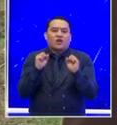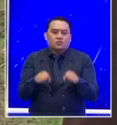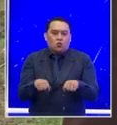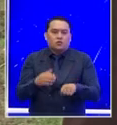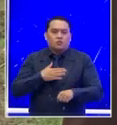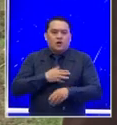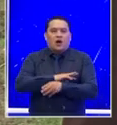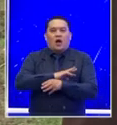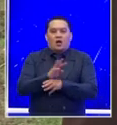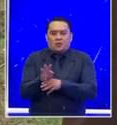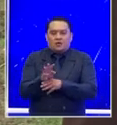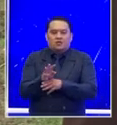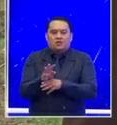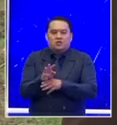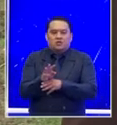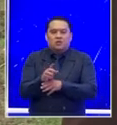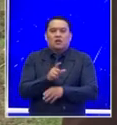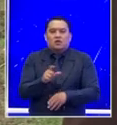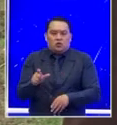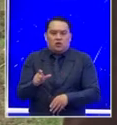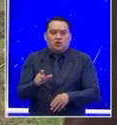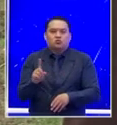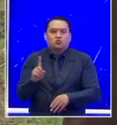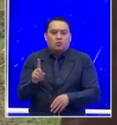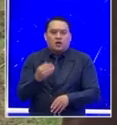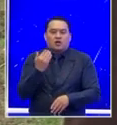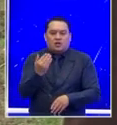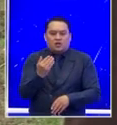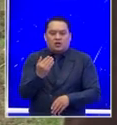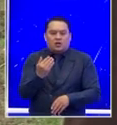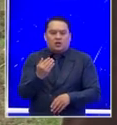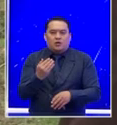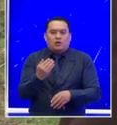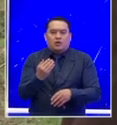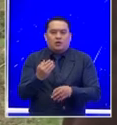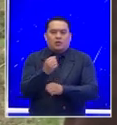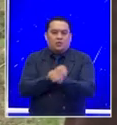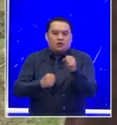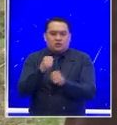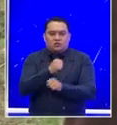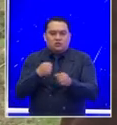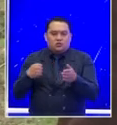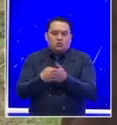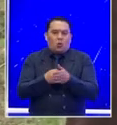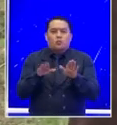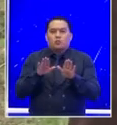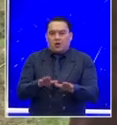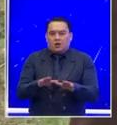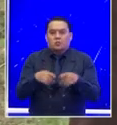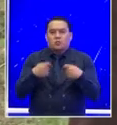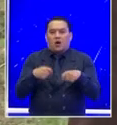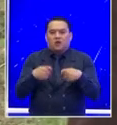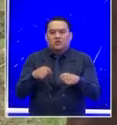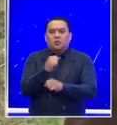мы также обеспечили зеленый коридор для того, чтобы механики спокойно могли доехать до места